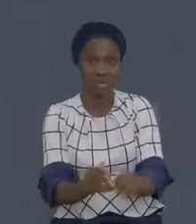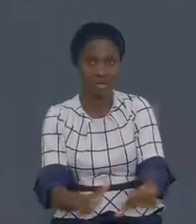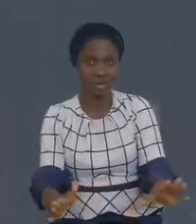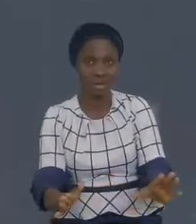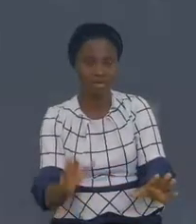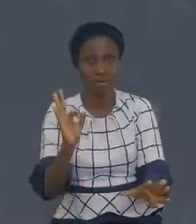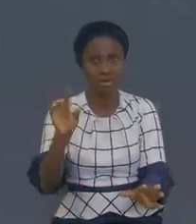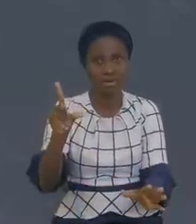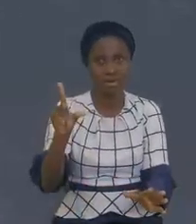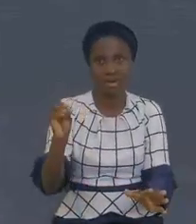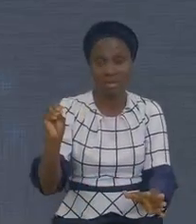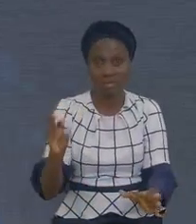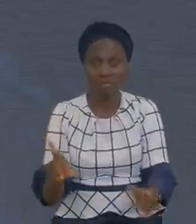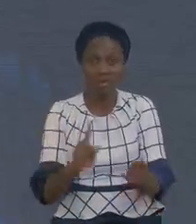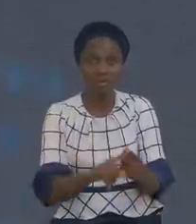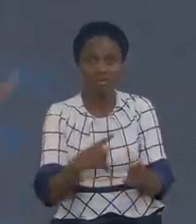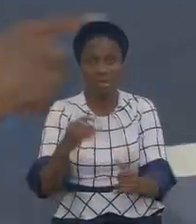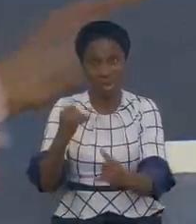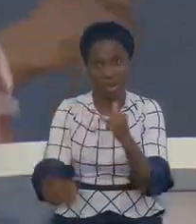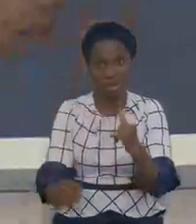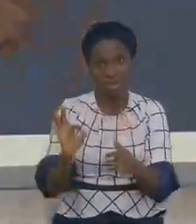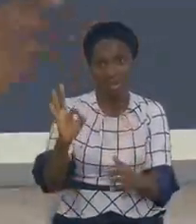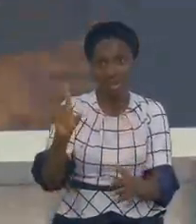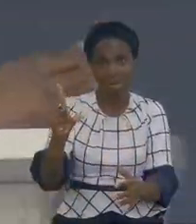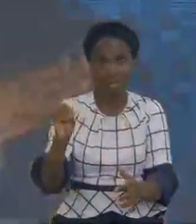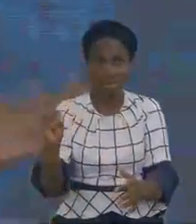il sait qu'on ne peut pas sauter plus haut.